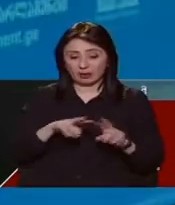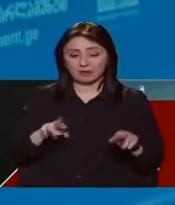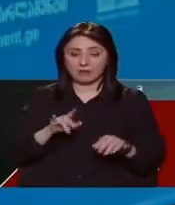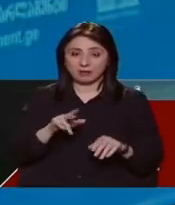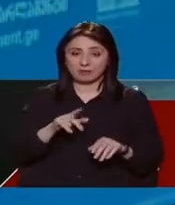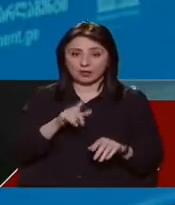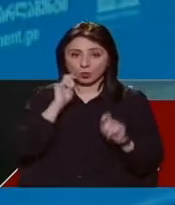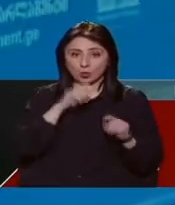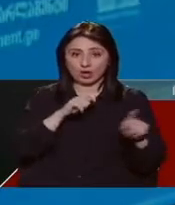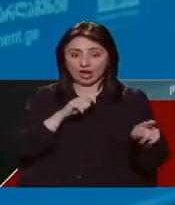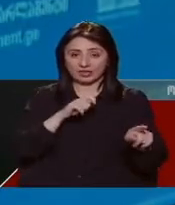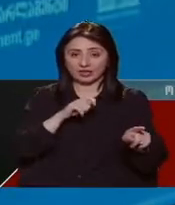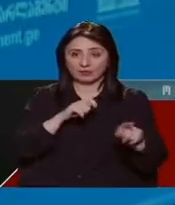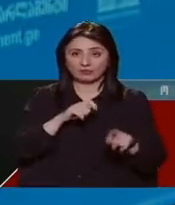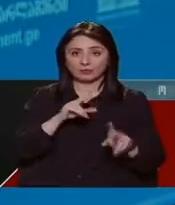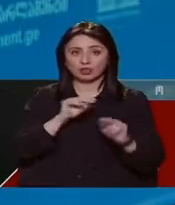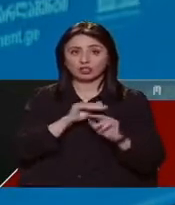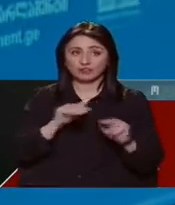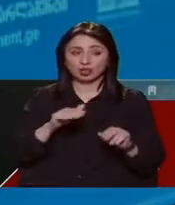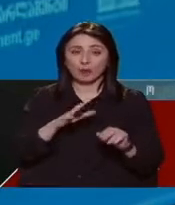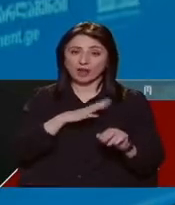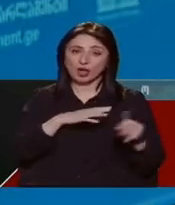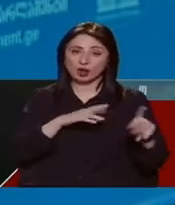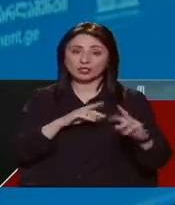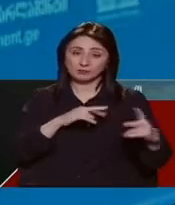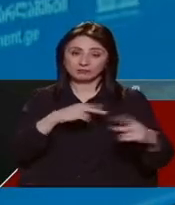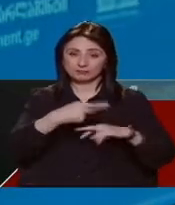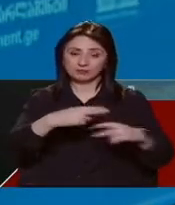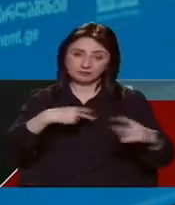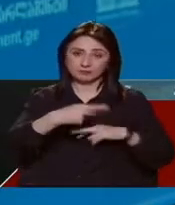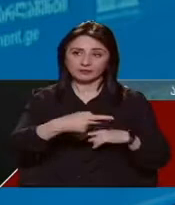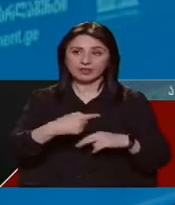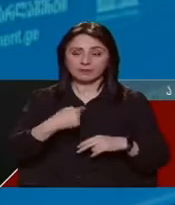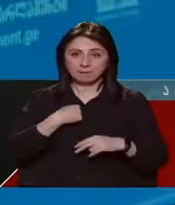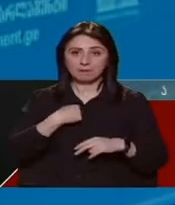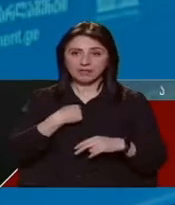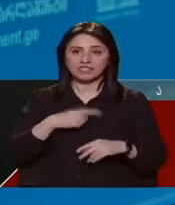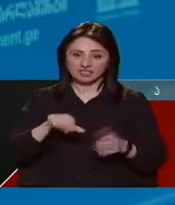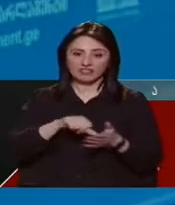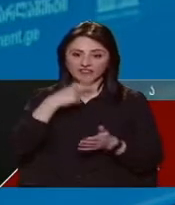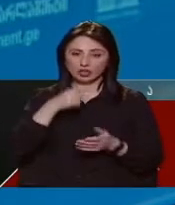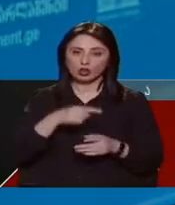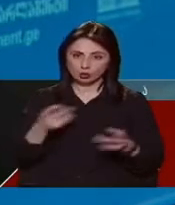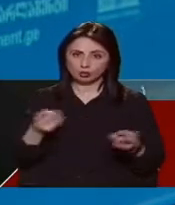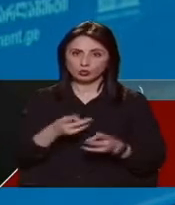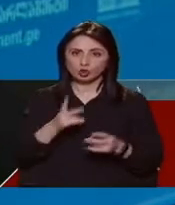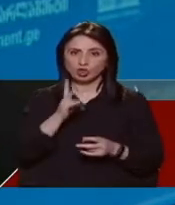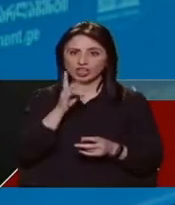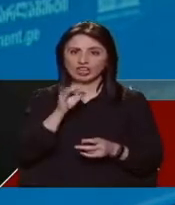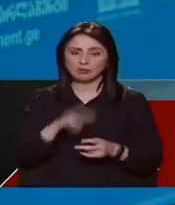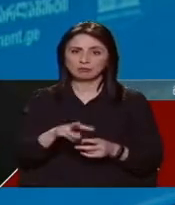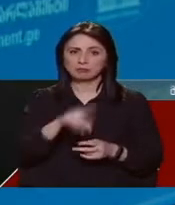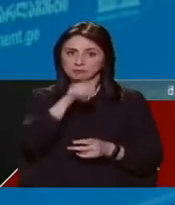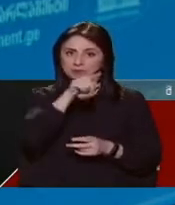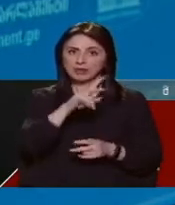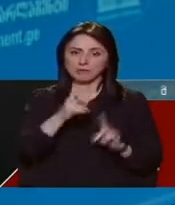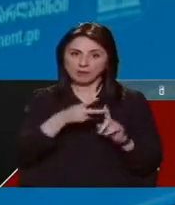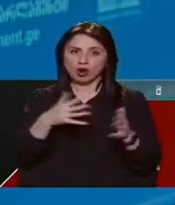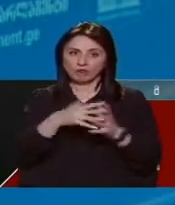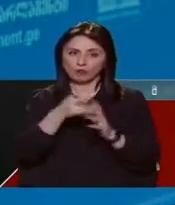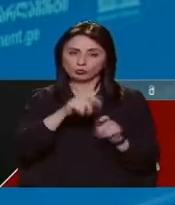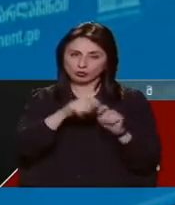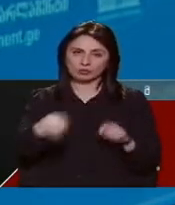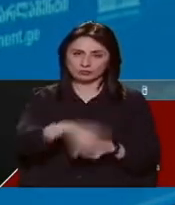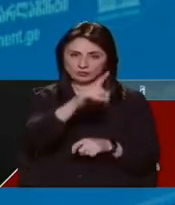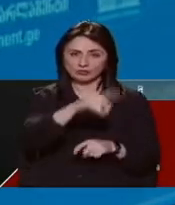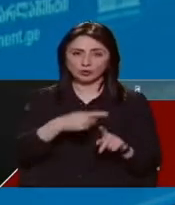რაც უკრაინაში ხდება და უკრაინაში მშვიდობა იყოს, ასე ვთქვათ. არც მეც გამოვიდოდა და ვიტყოდი, რომ ყირიმში მეორე ფრონტია